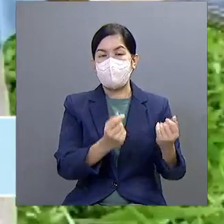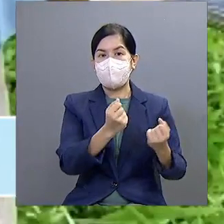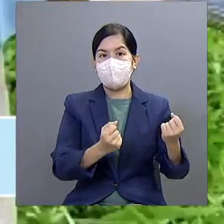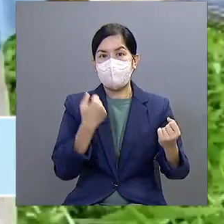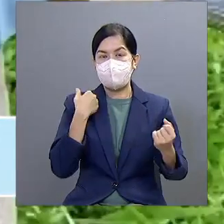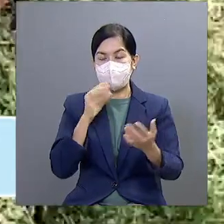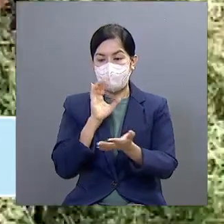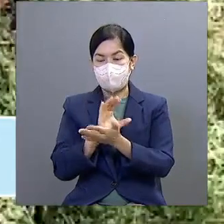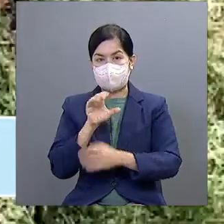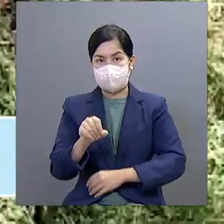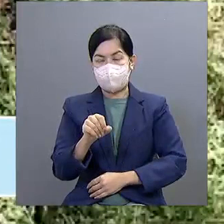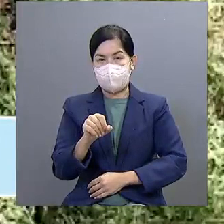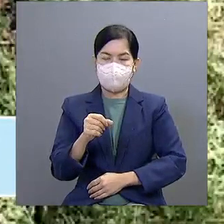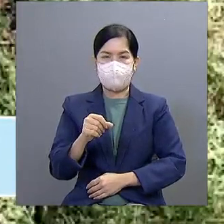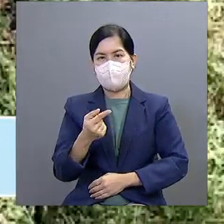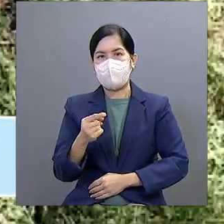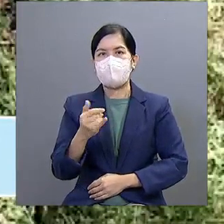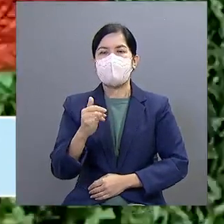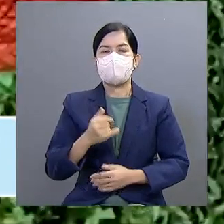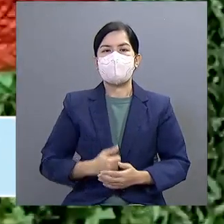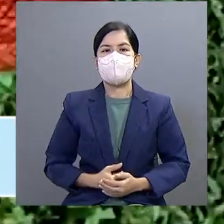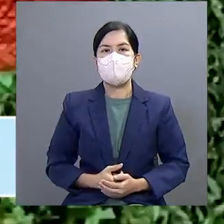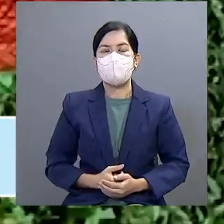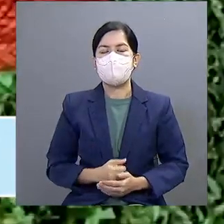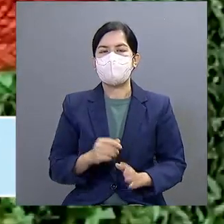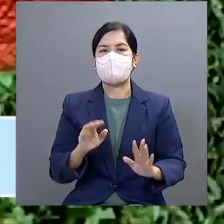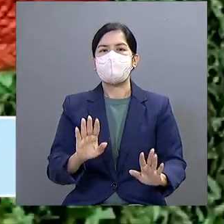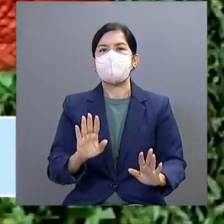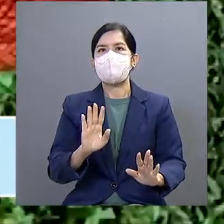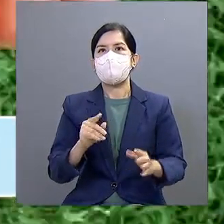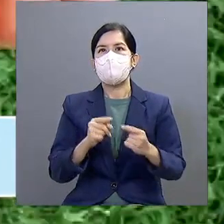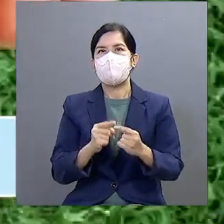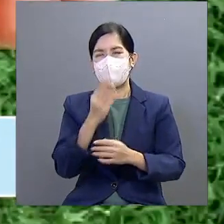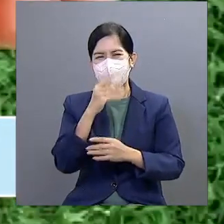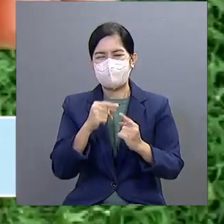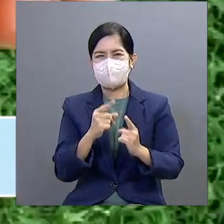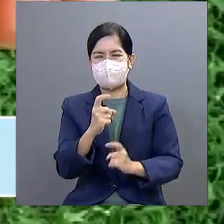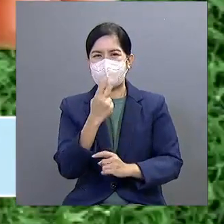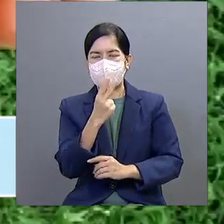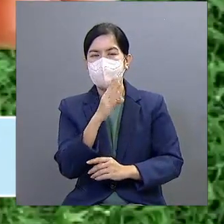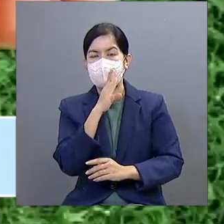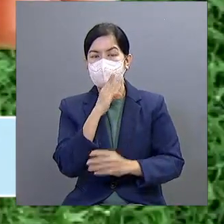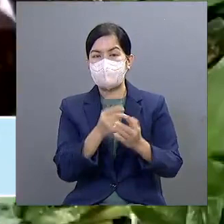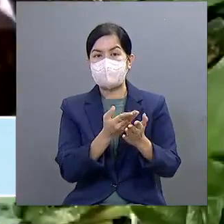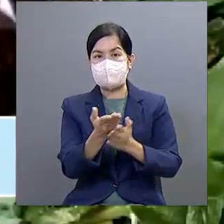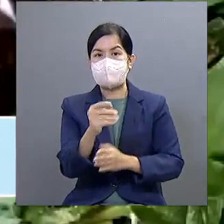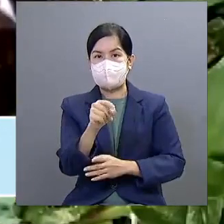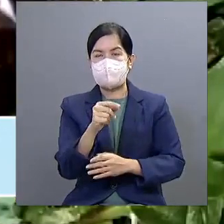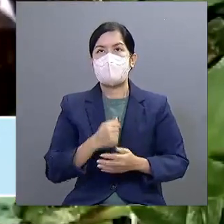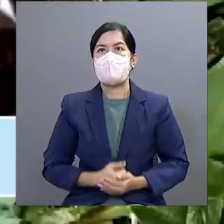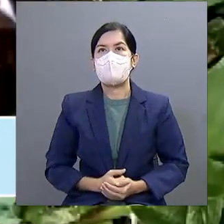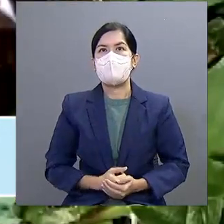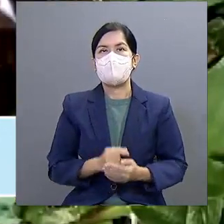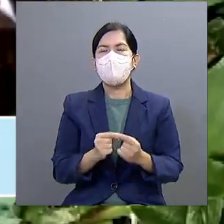ให้เน า ะใช่ไหม คือ ไม่ได้นะ ไม่ได้ มันบาดมันคมอ่ะ ถูกต้องคือถ้าจะไปซื้ออันนี้แนะนำไปเห็นเองหน้าร้านดีกว่า แล้วก็